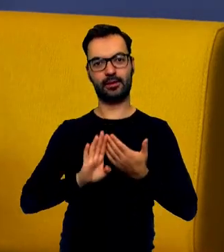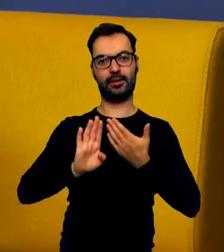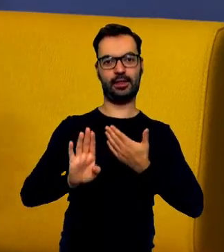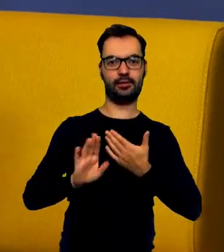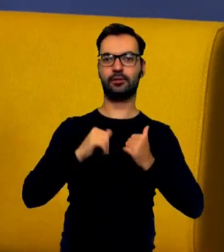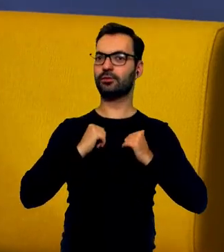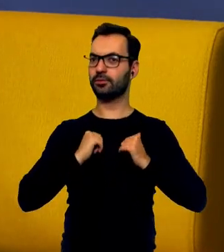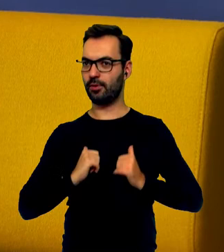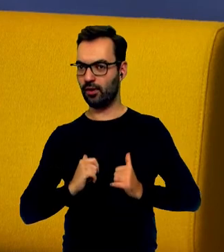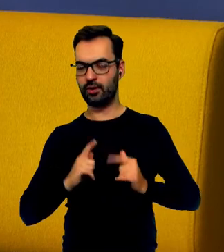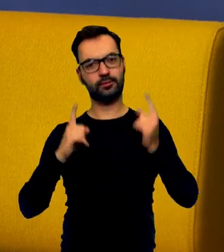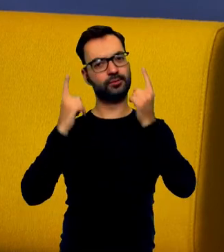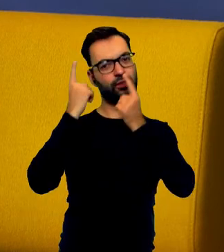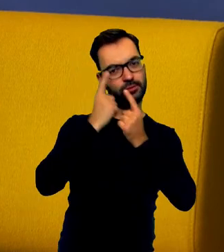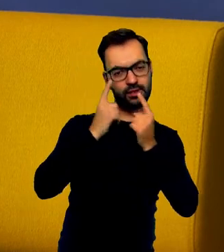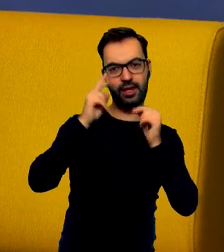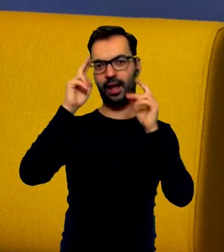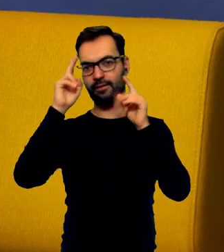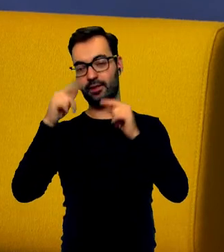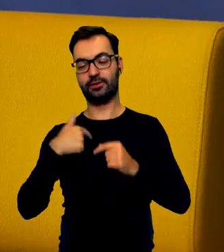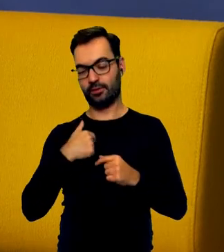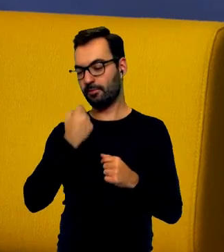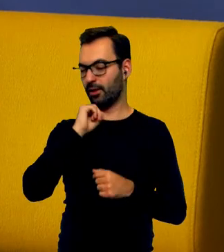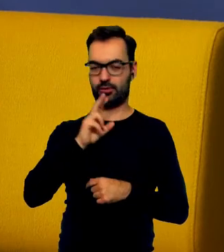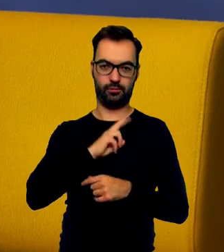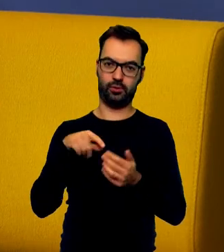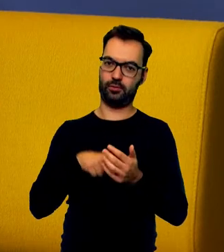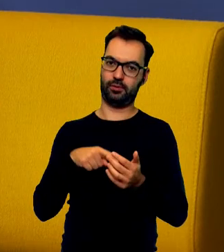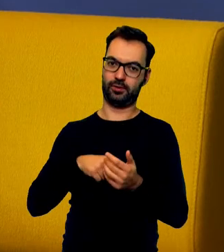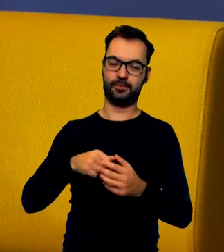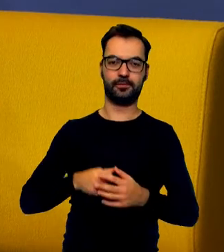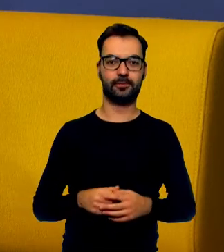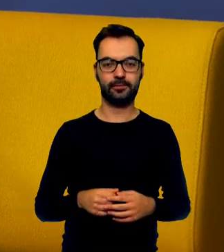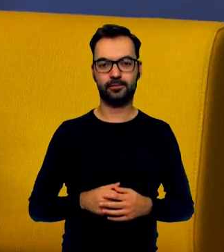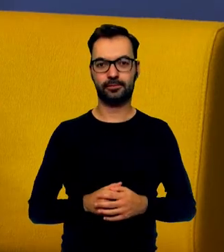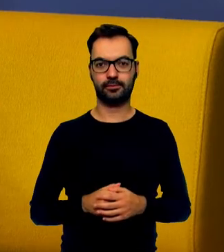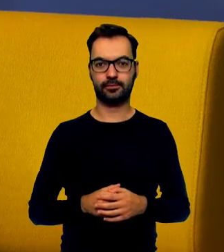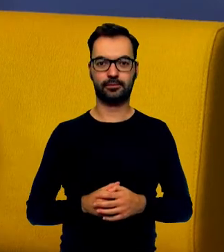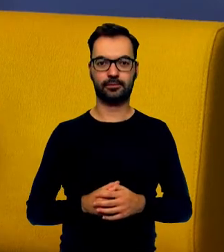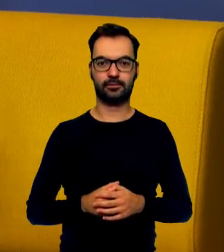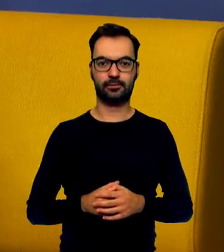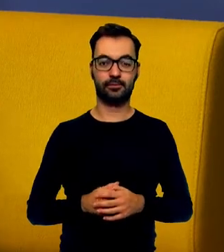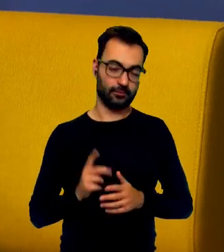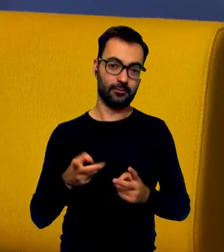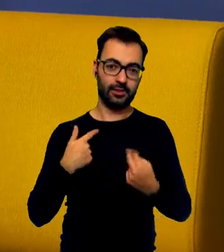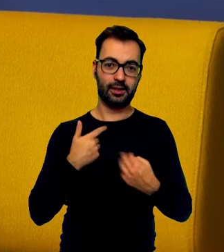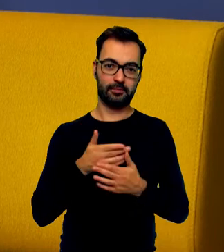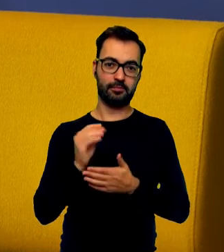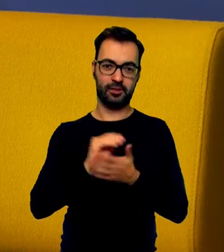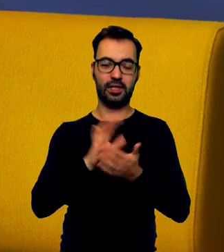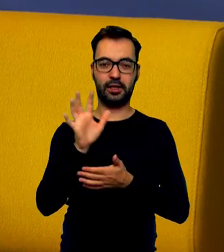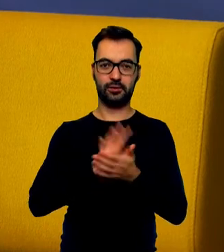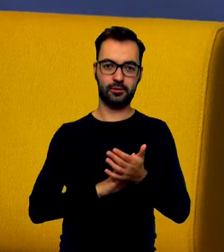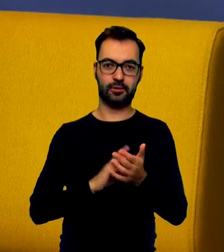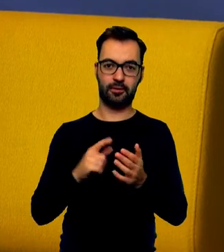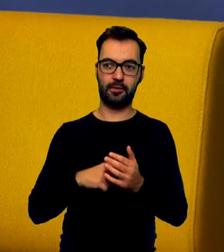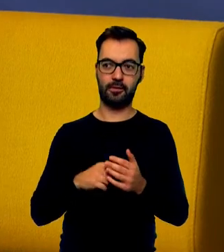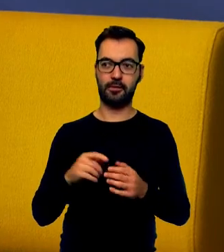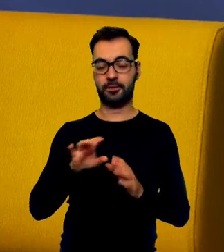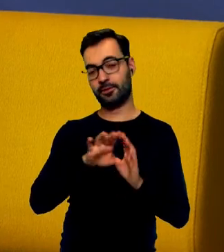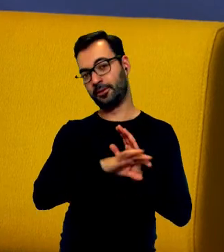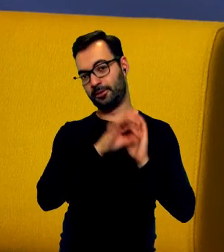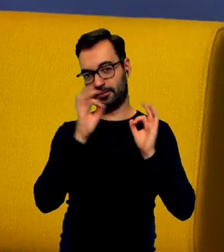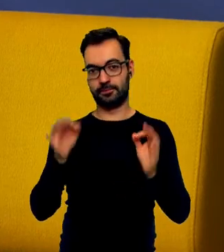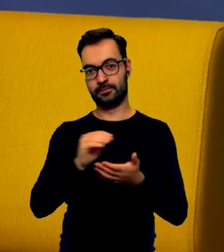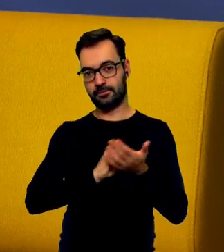dystansu, spokojnej refleksji i to mi jest bardzo bliskie. No i rzeczywiście piszę te felietony od tamtego